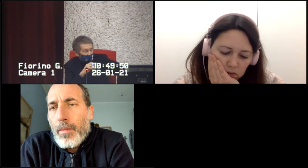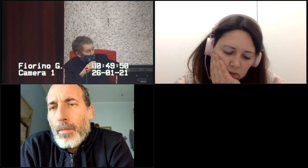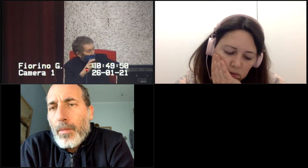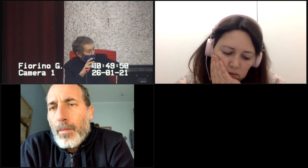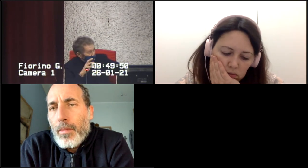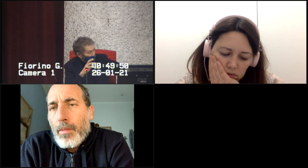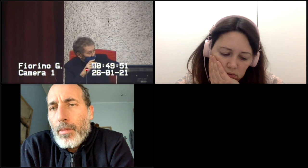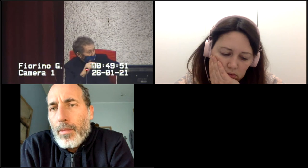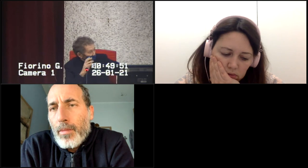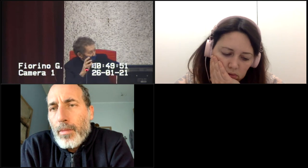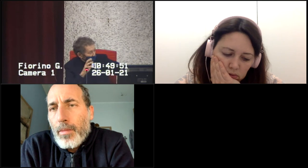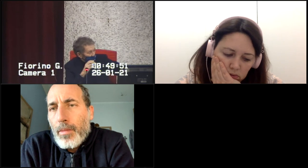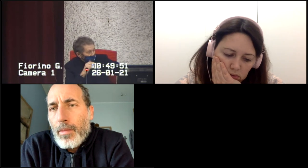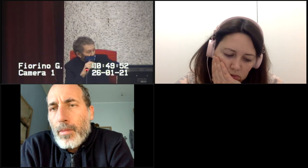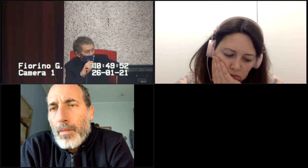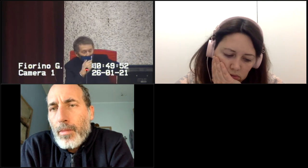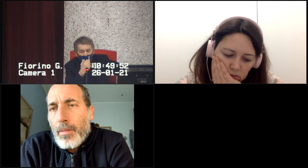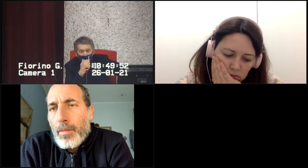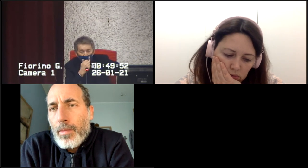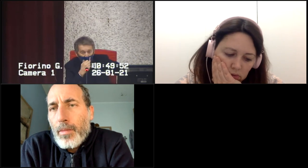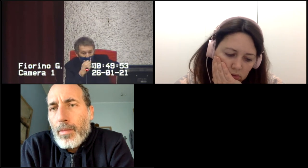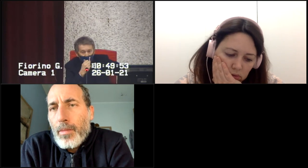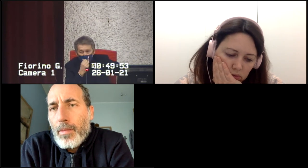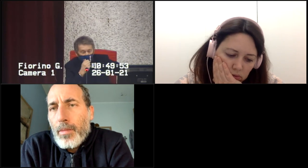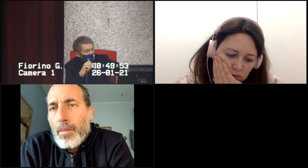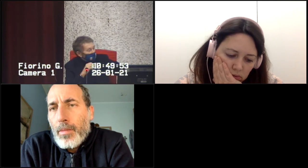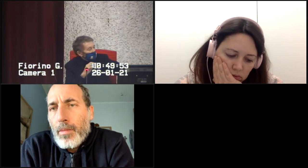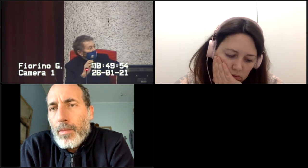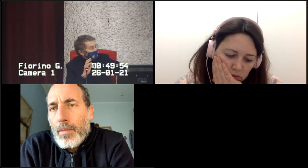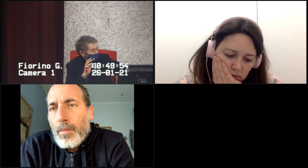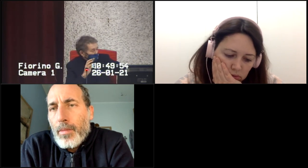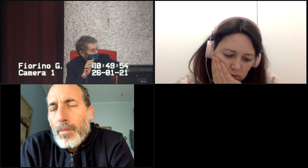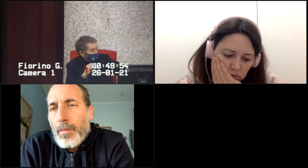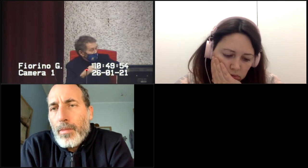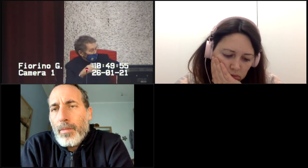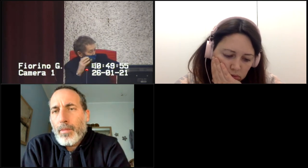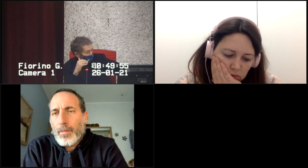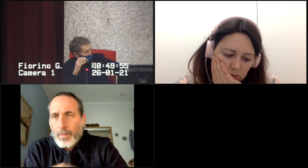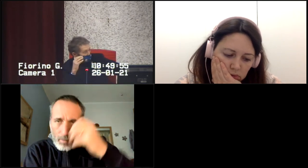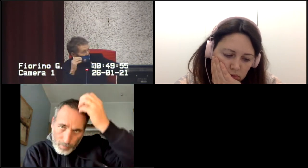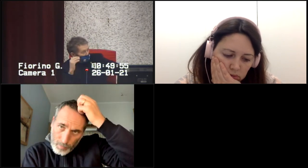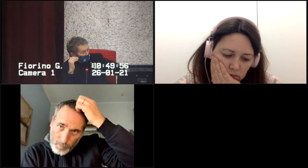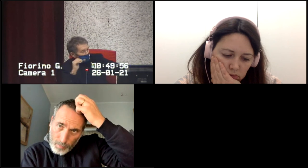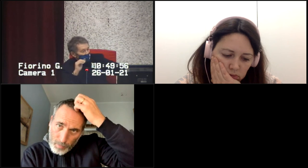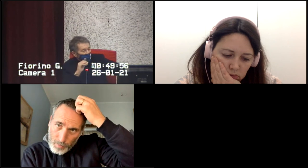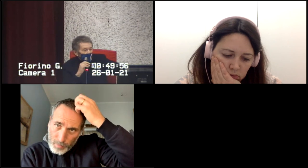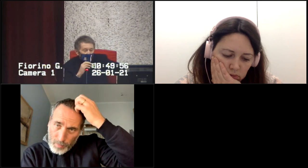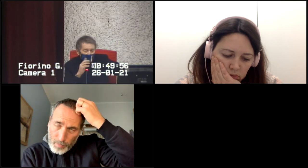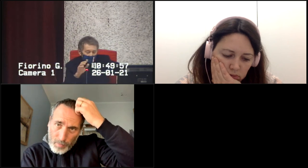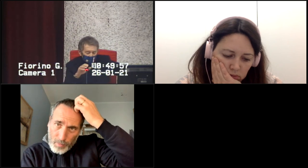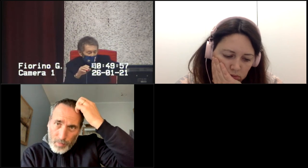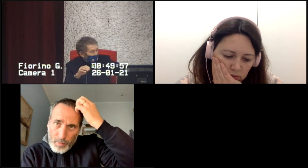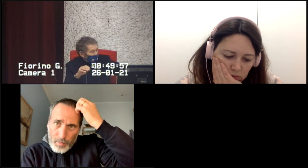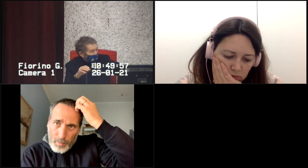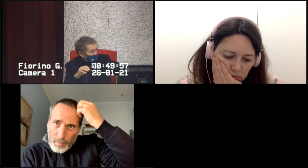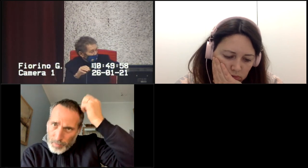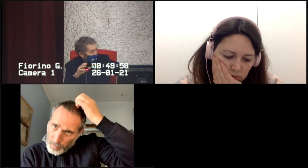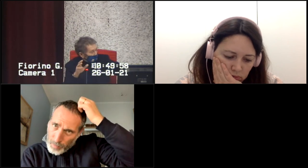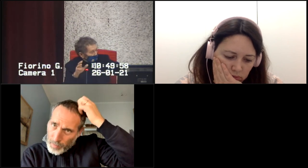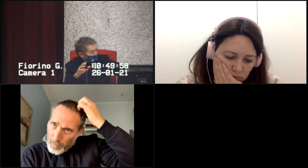prevede eventualmente questa possibilità. Ma rifacendomi sempre ai consigli precedenti, la cosa non